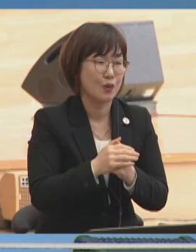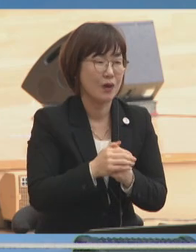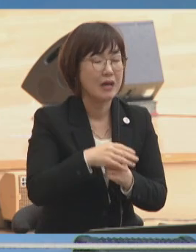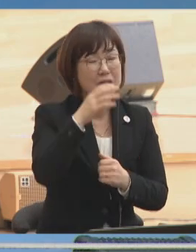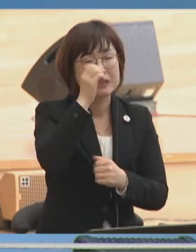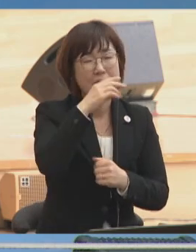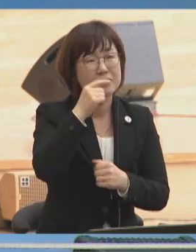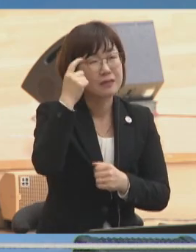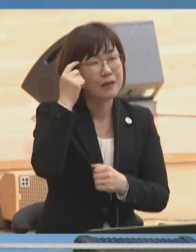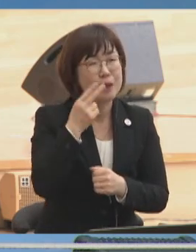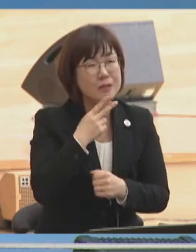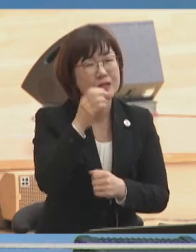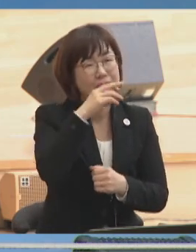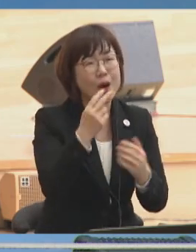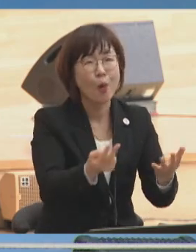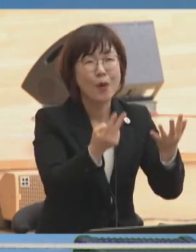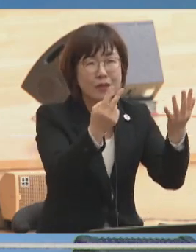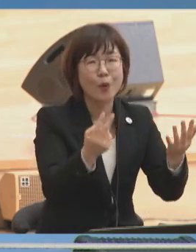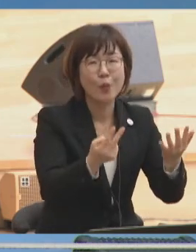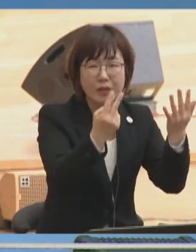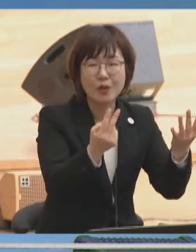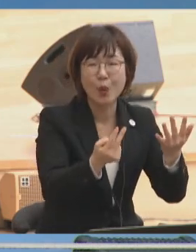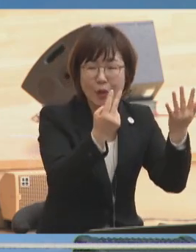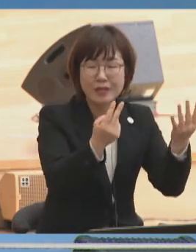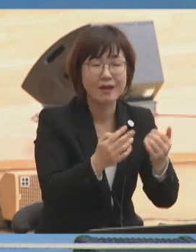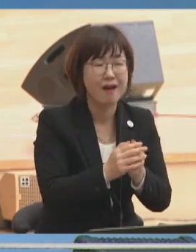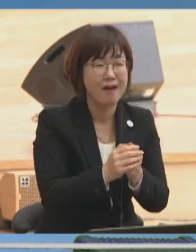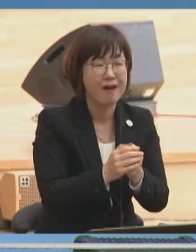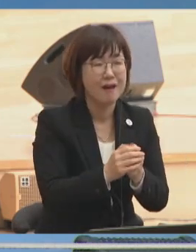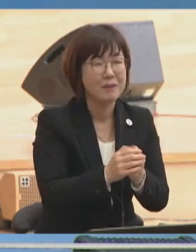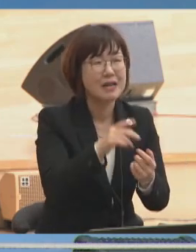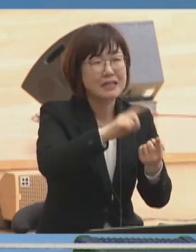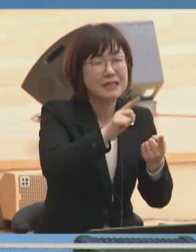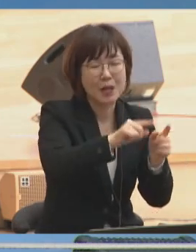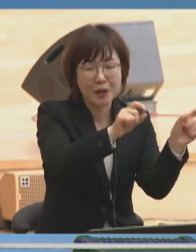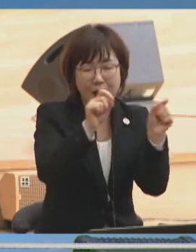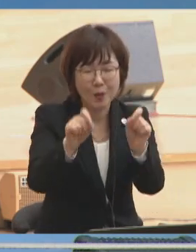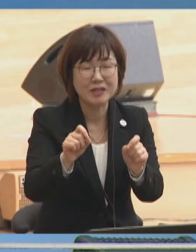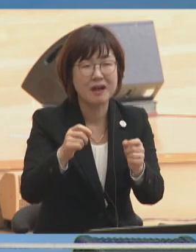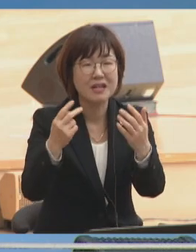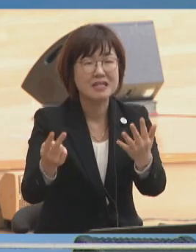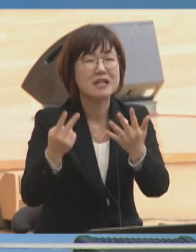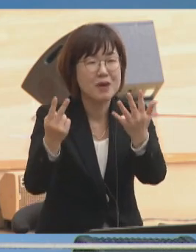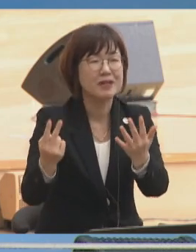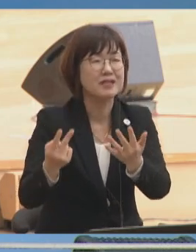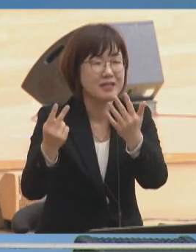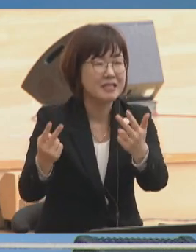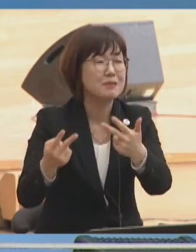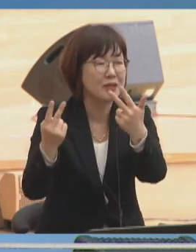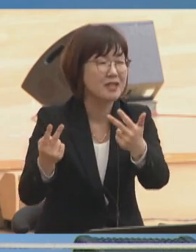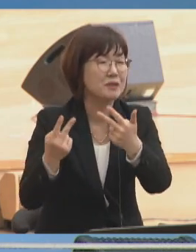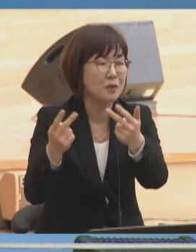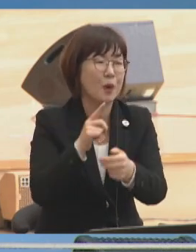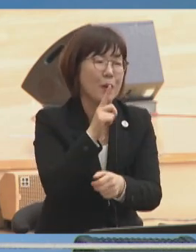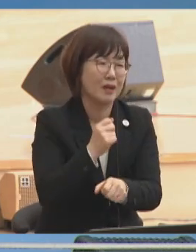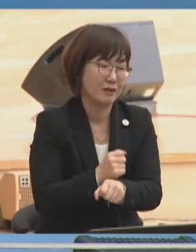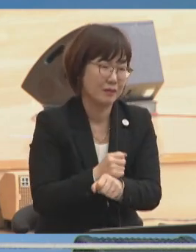없이 오병이어 오병이어 이어 거기에 운율을 맞춰서 그냥 덮어놓고 칠병이어 얘기하는 듯이